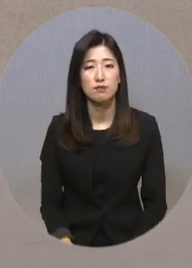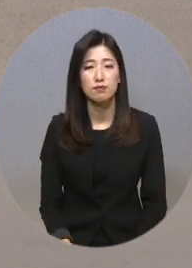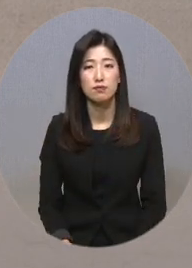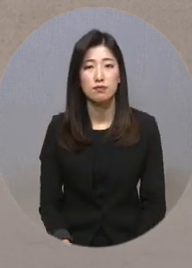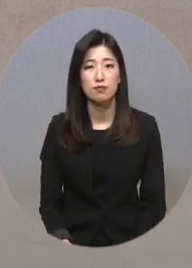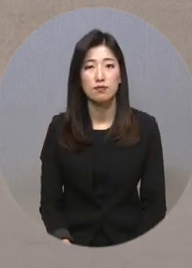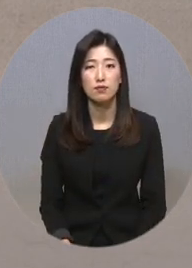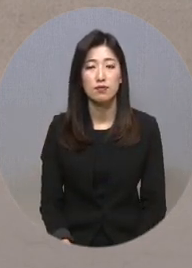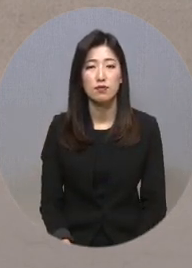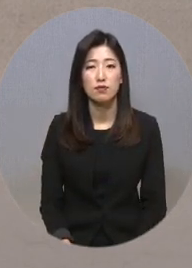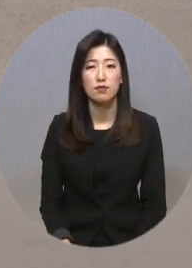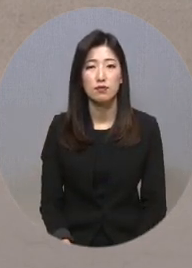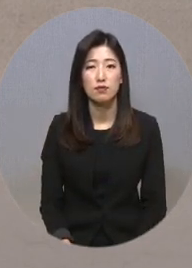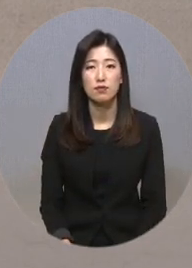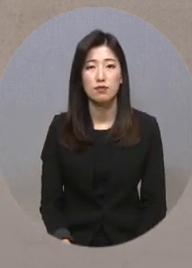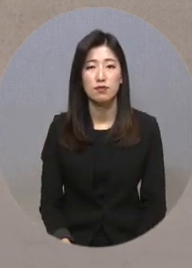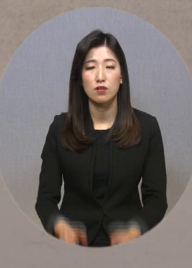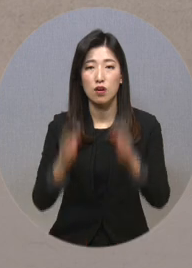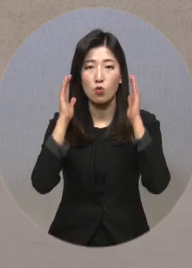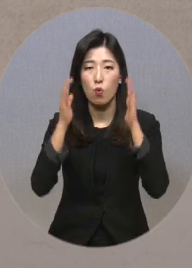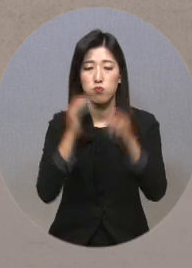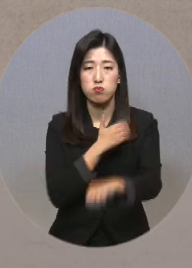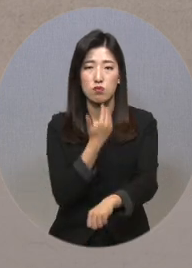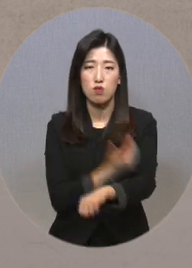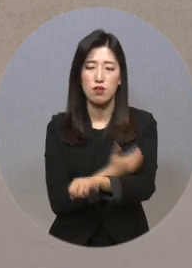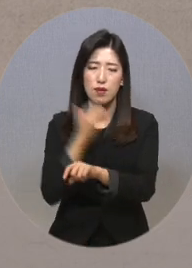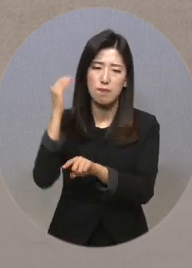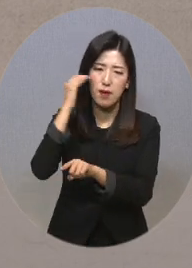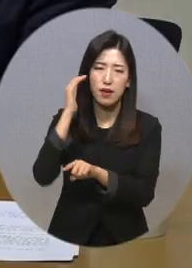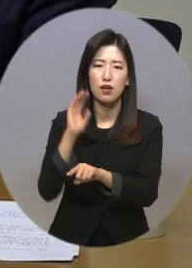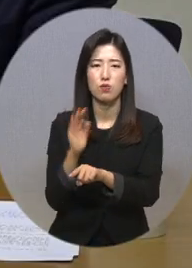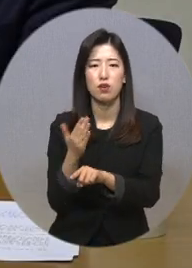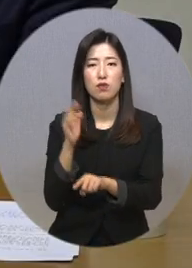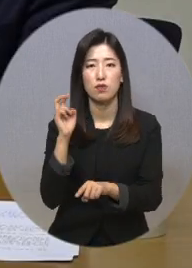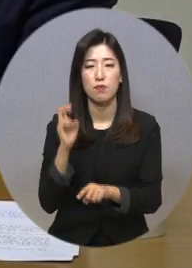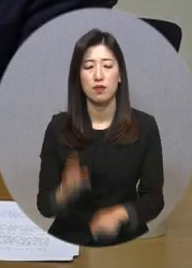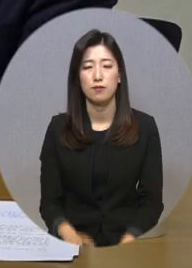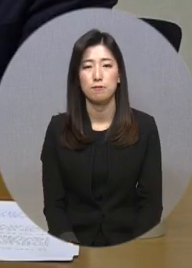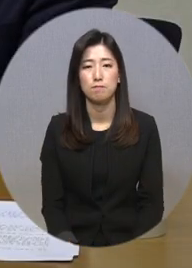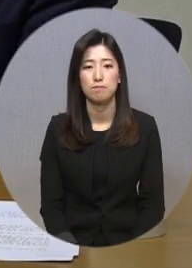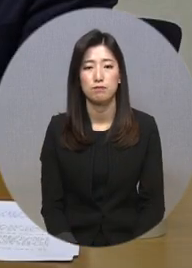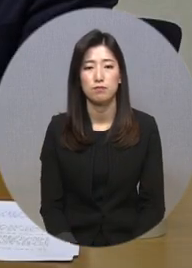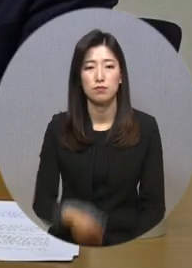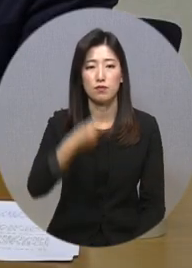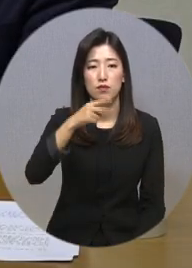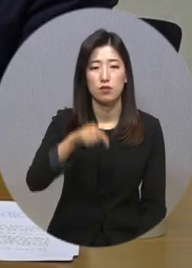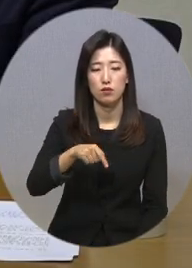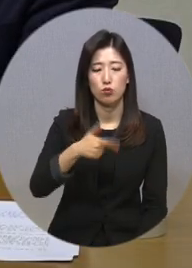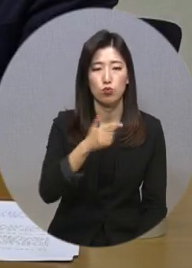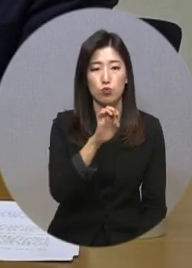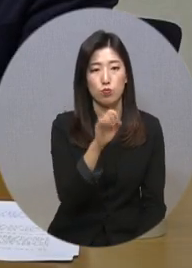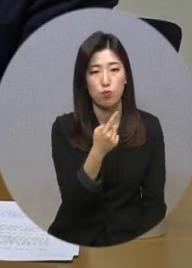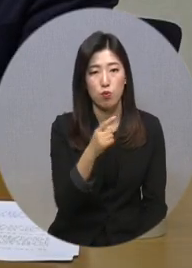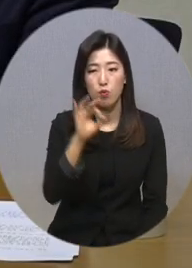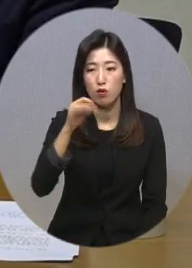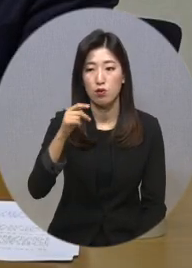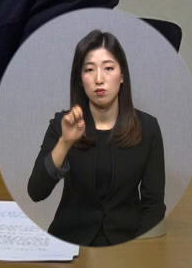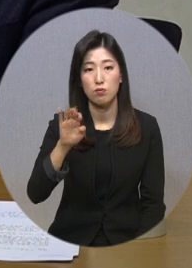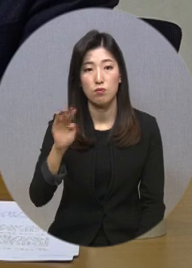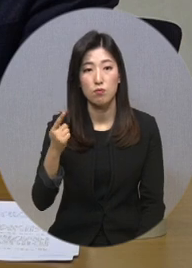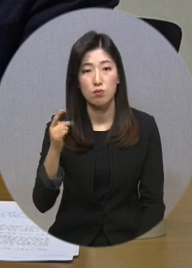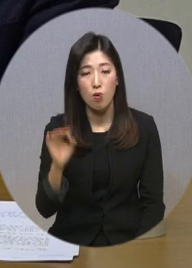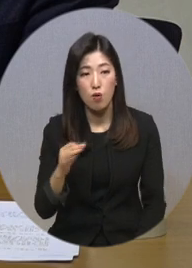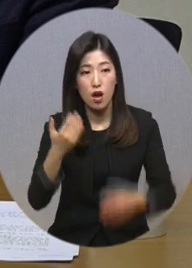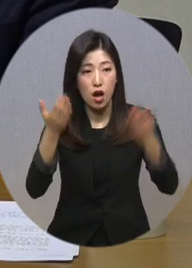학습권 침해라는 것을 받게 될 것으로 저는 판단하고 있습니다. 특히 둔포, 은봉 지역은 통학거리가